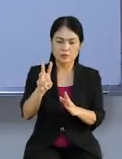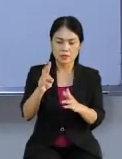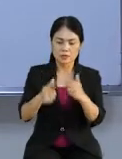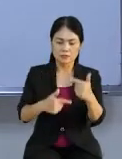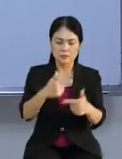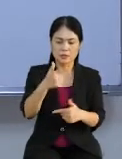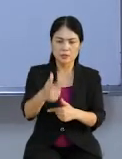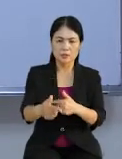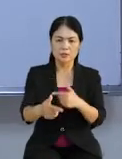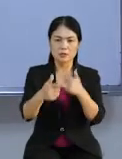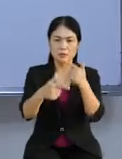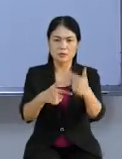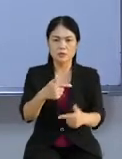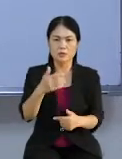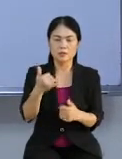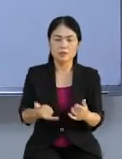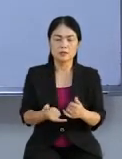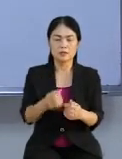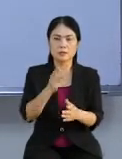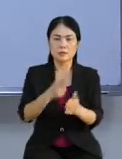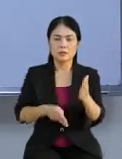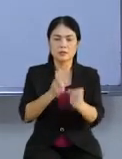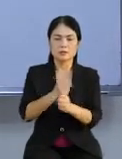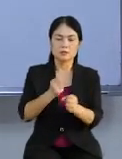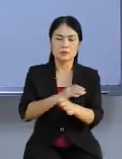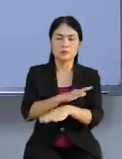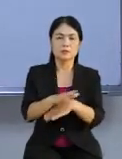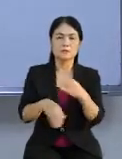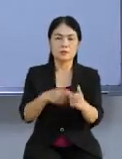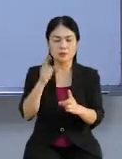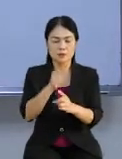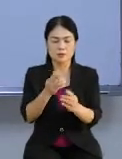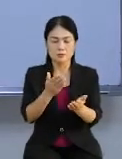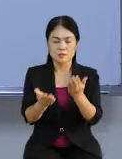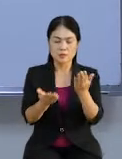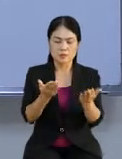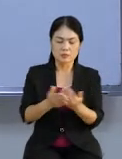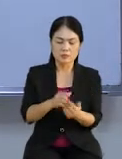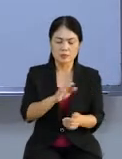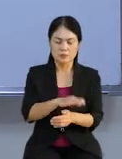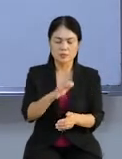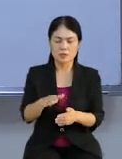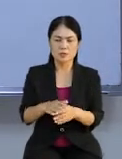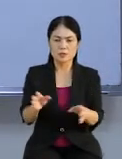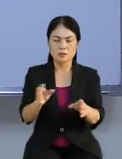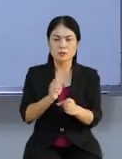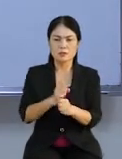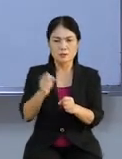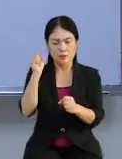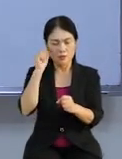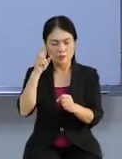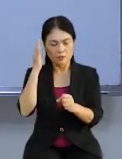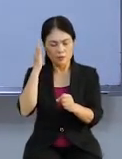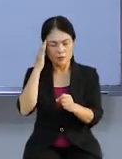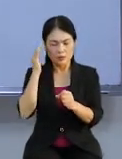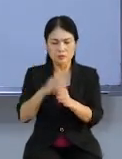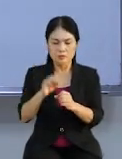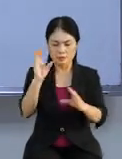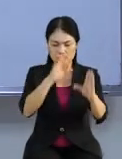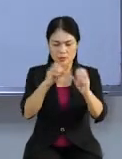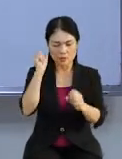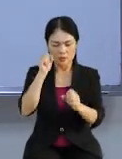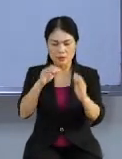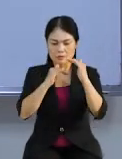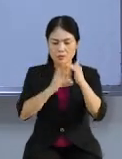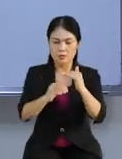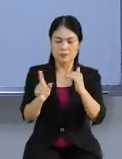nó tạm quay để dường bàn phơi được học nề chân đám bầy tiên toàn thà bọn bọn học nên bàn dỗ đơn rưu có xoay dỗ bàn